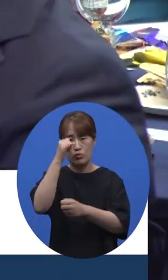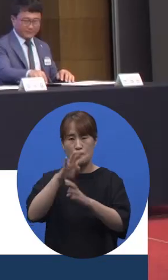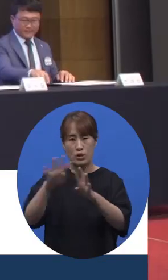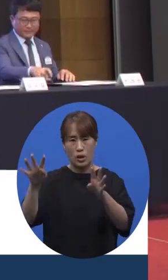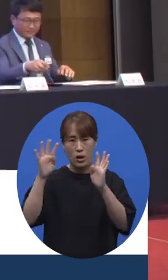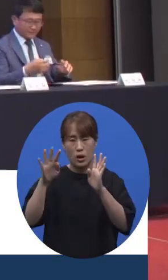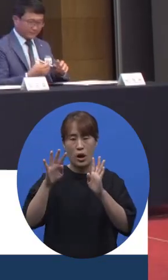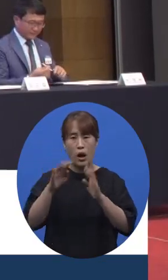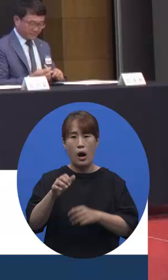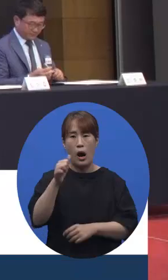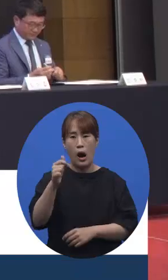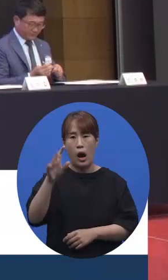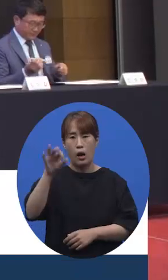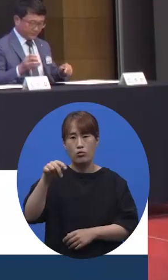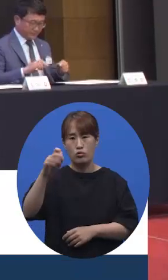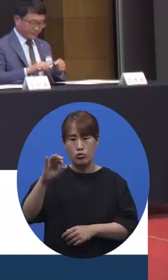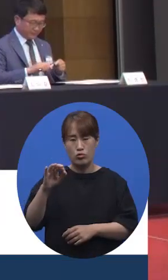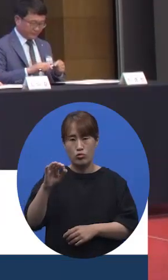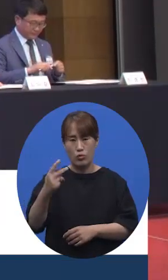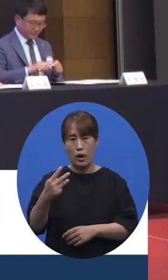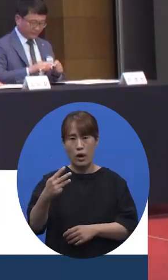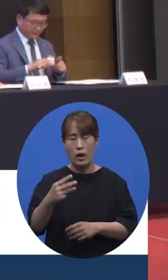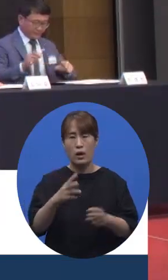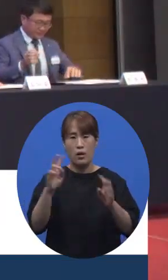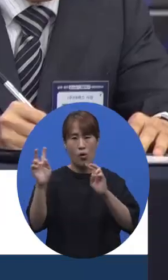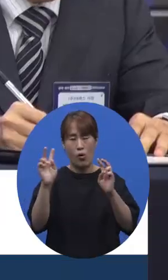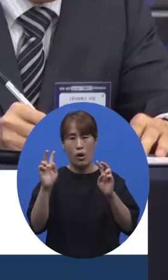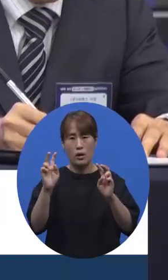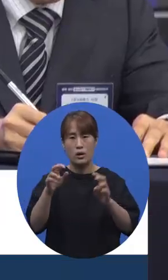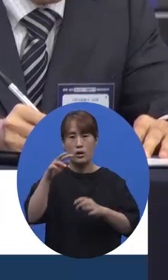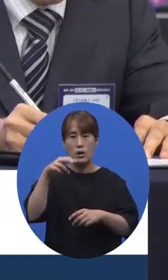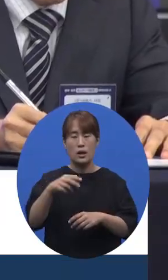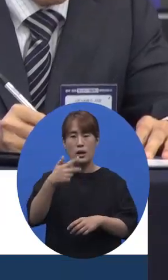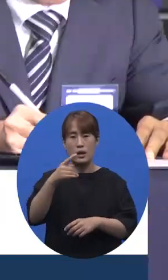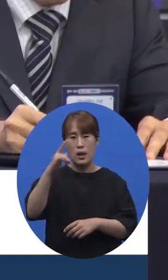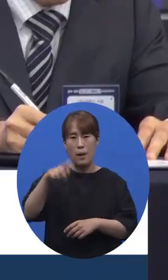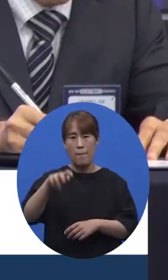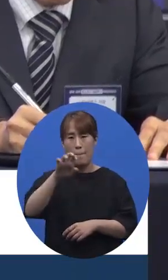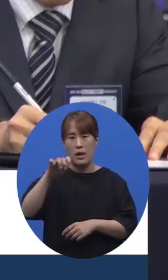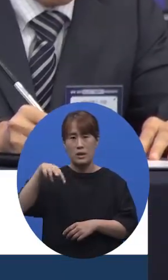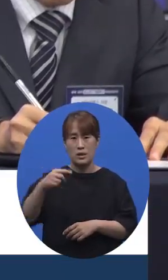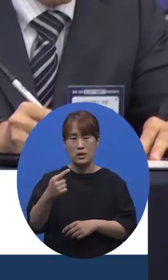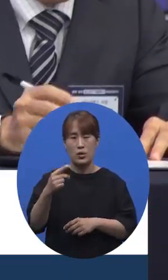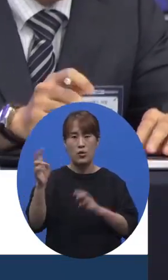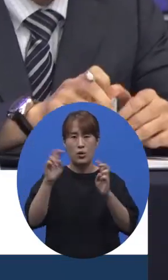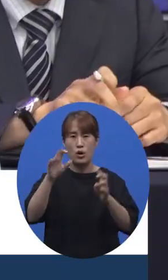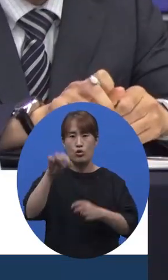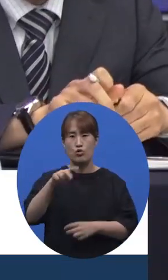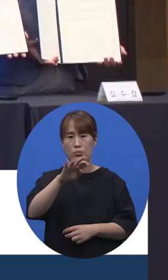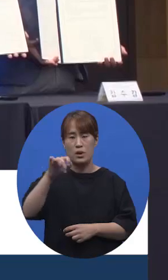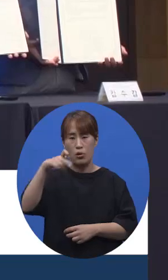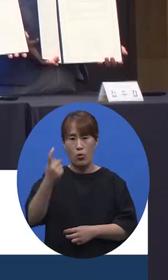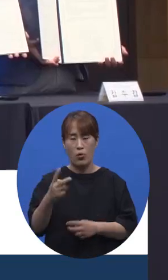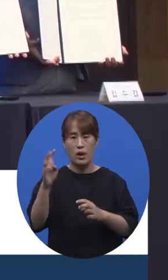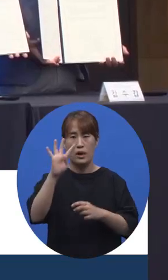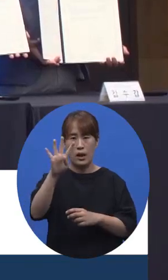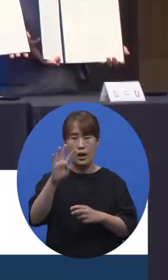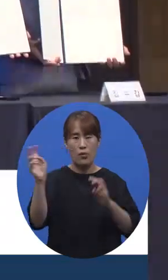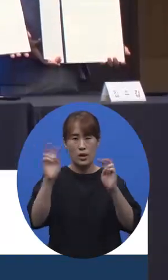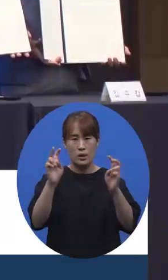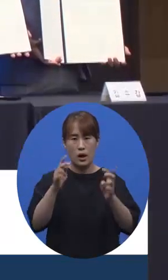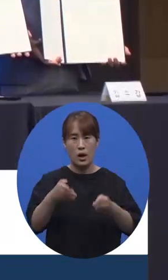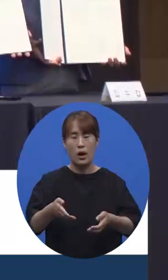충북대학교 와 조식 회사 하우 엣 하워드 렙 주식회사 주식회사 네패스 주식회사 유비 콤 등